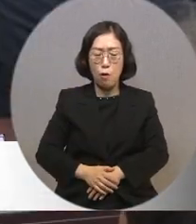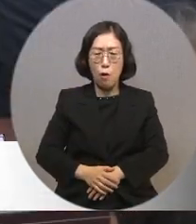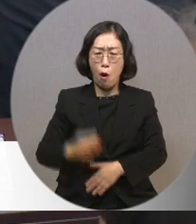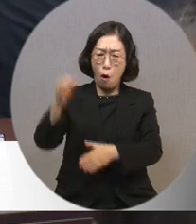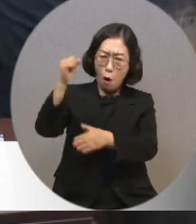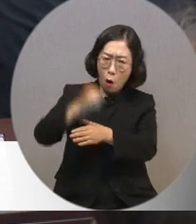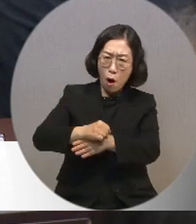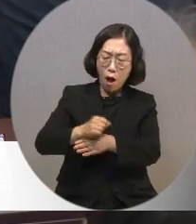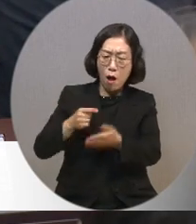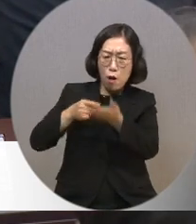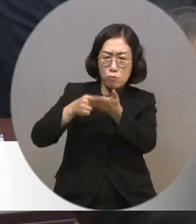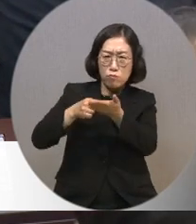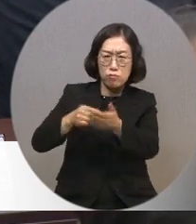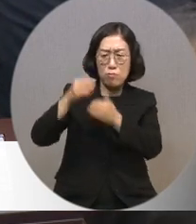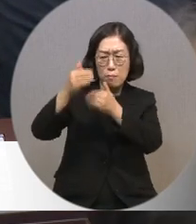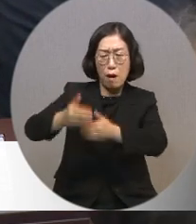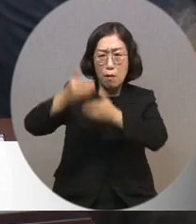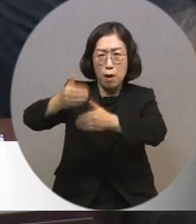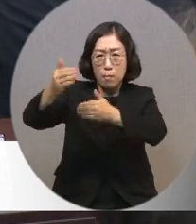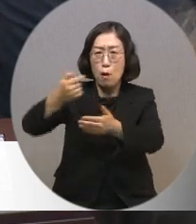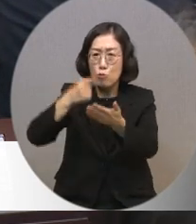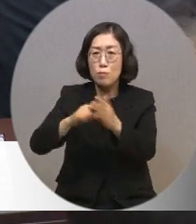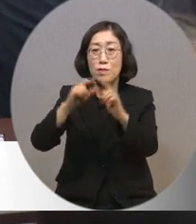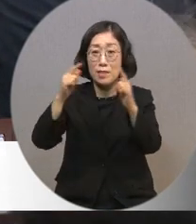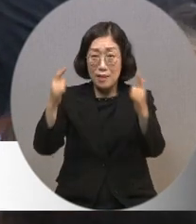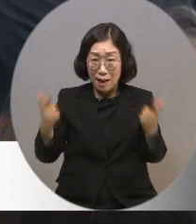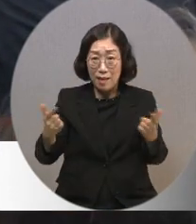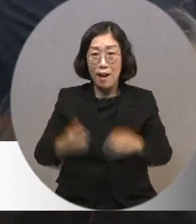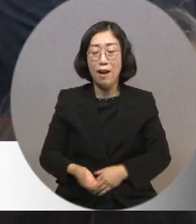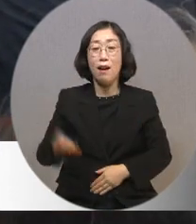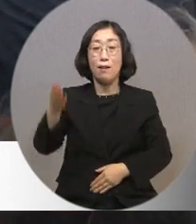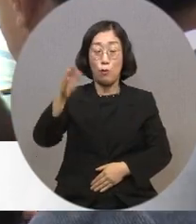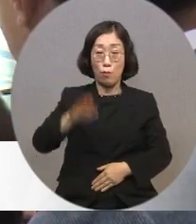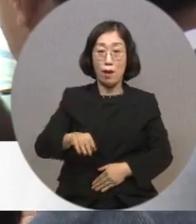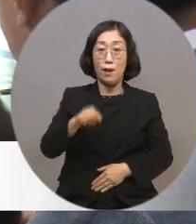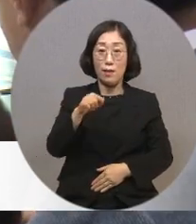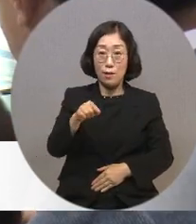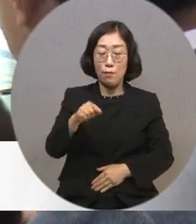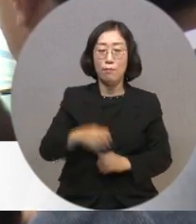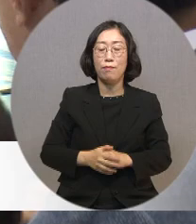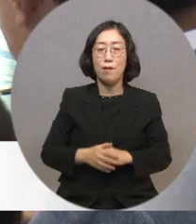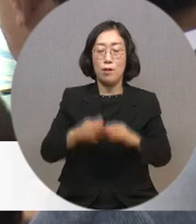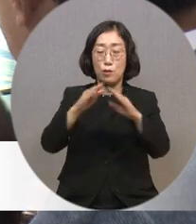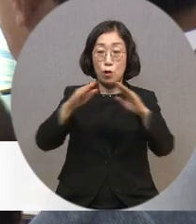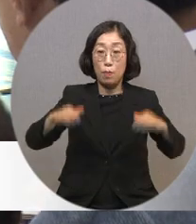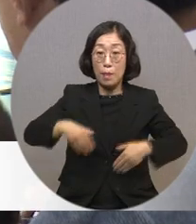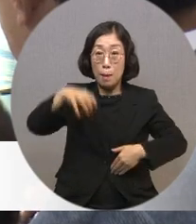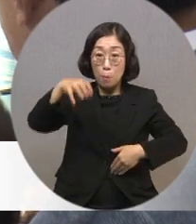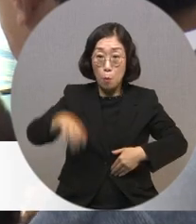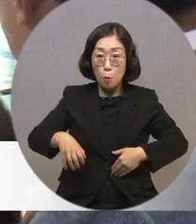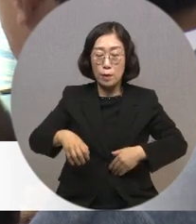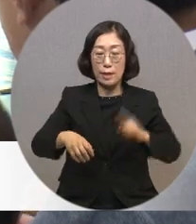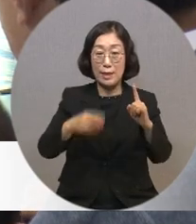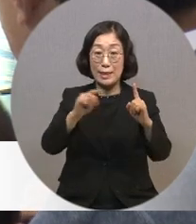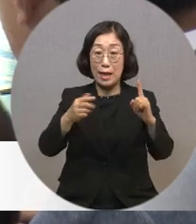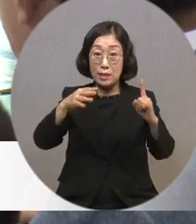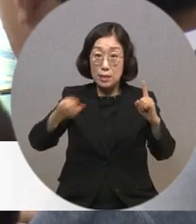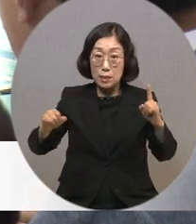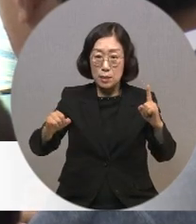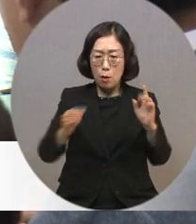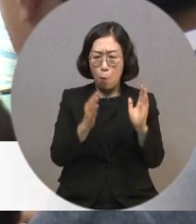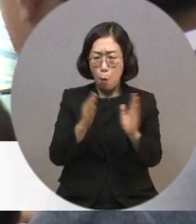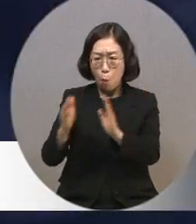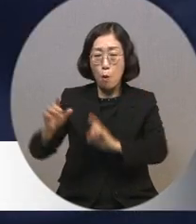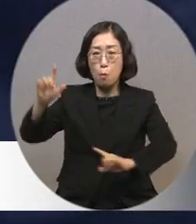절차로 민간 주도 해상풍력 발전 보급이 쉽지 않은 상황에 전남 해상풍력 1단지가 가지는